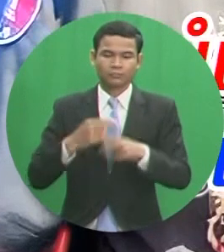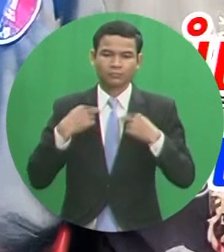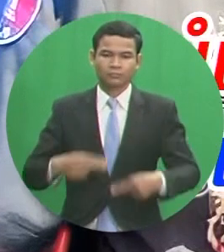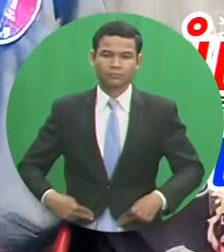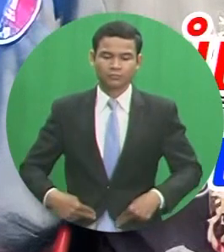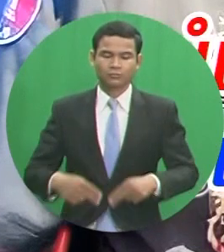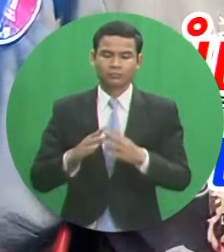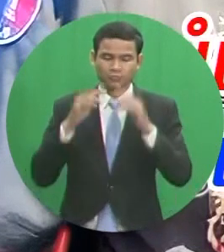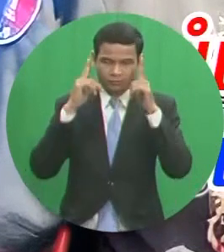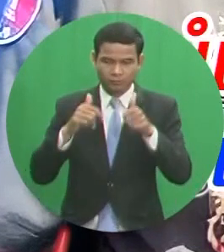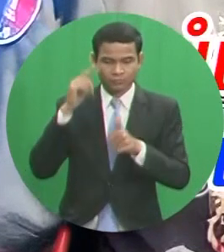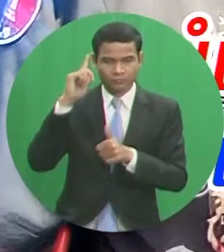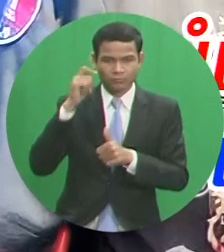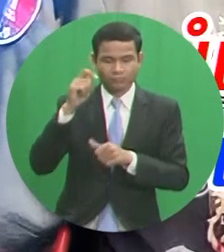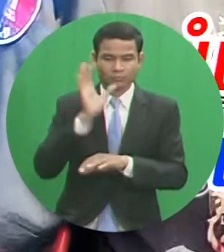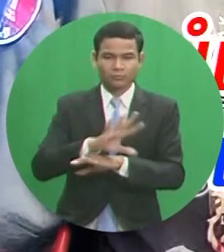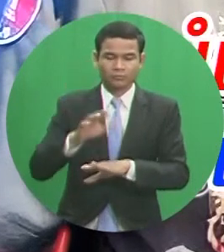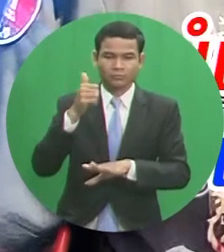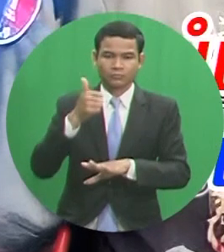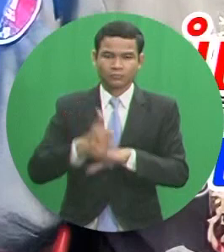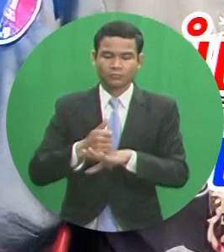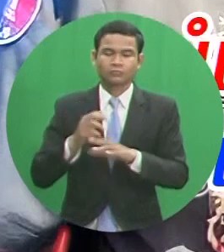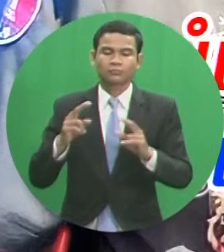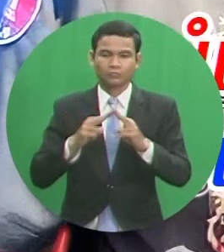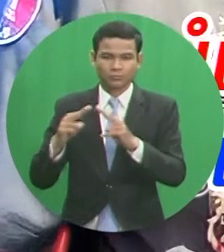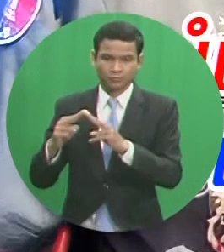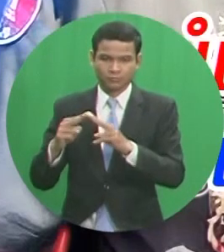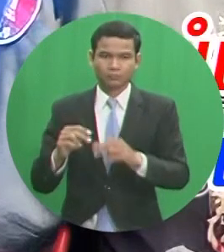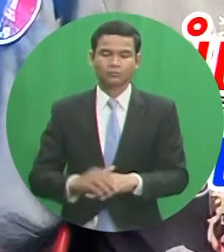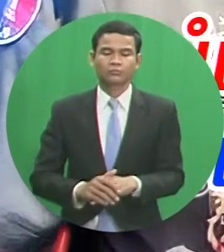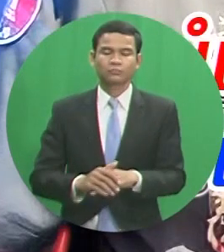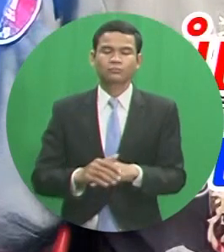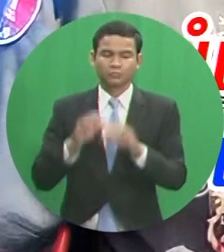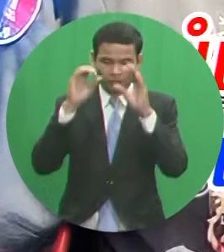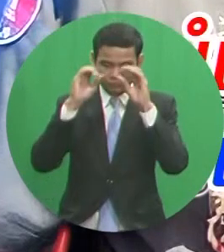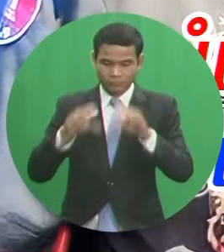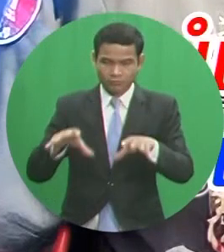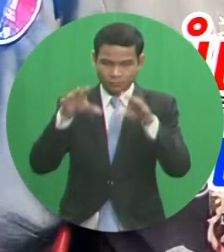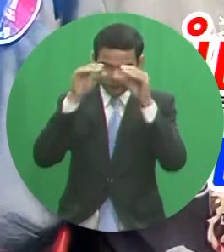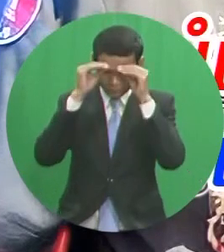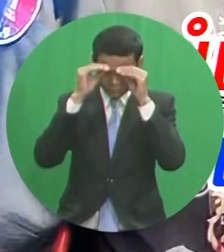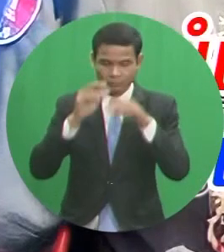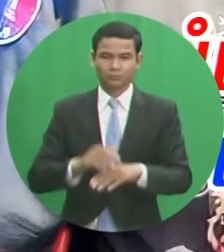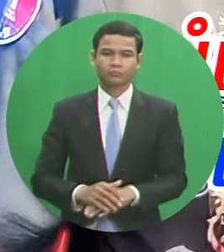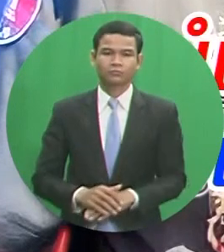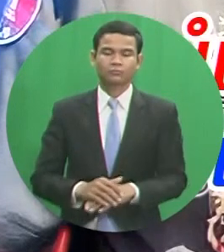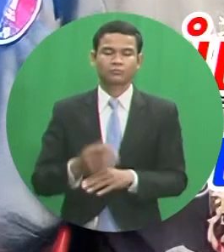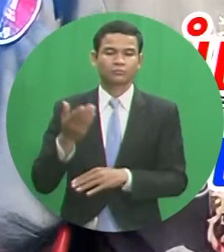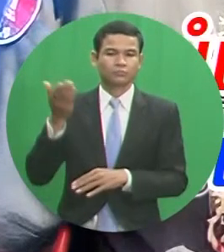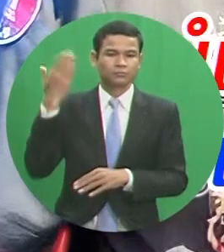ภิบาลไอดำลุงเตียวบางแห่งริทนี้ทำบานเชียบกลอก